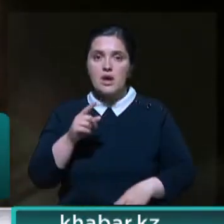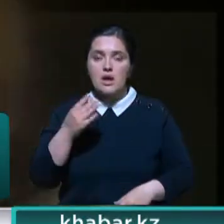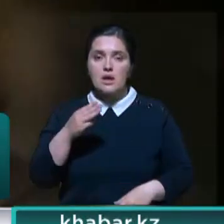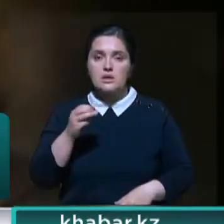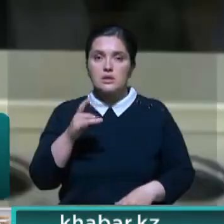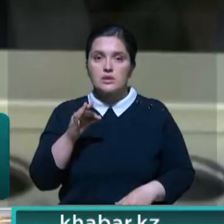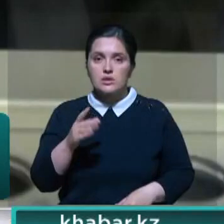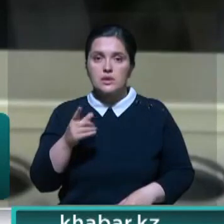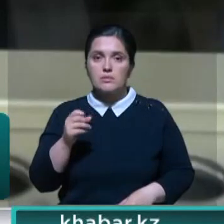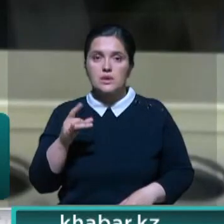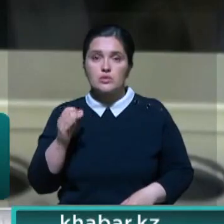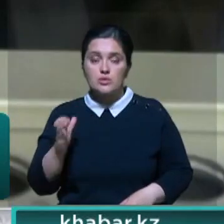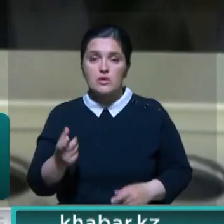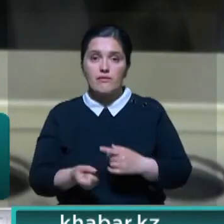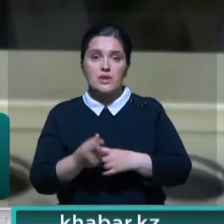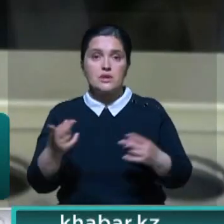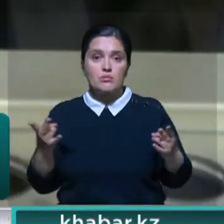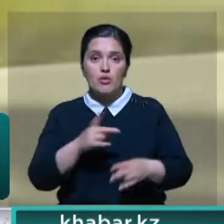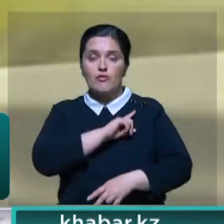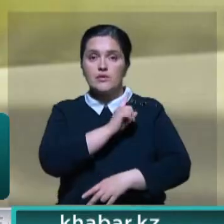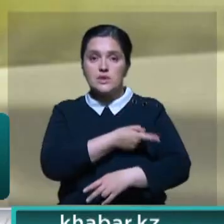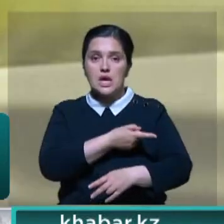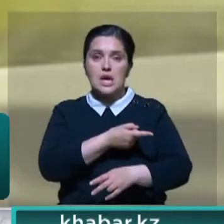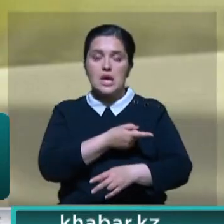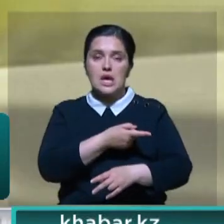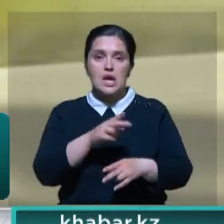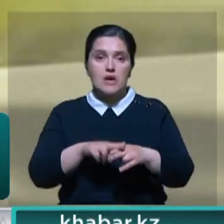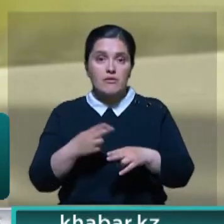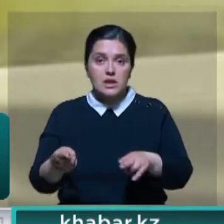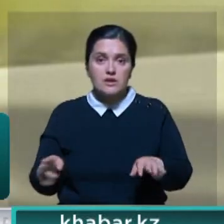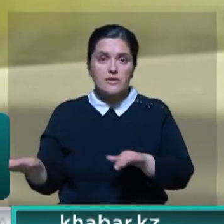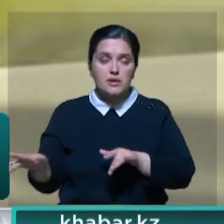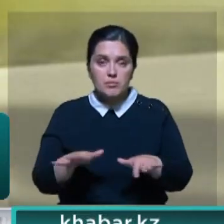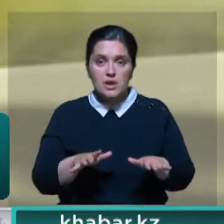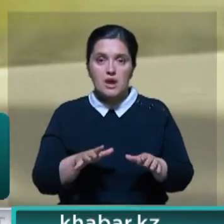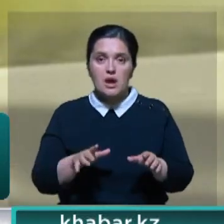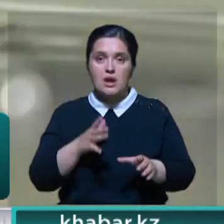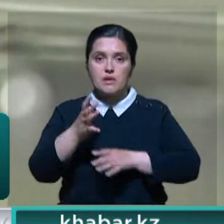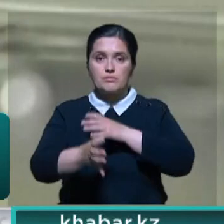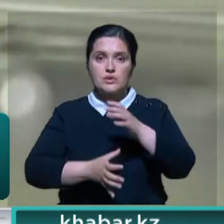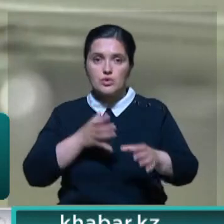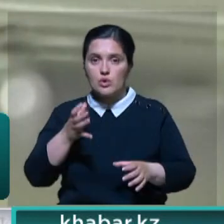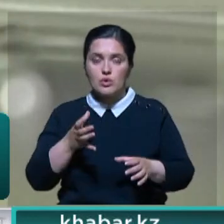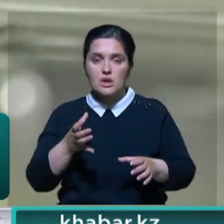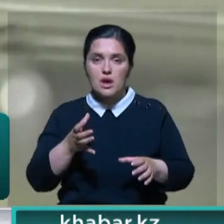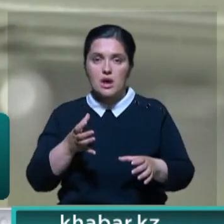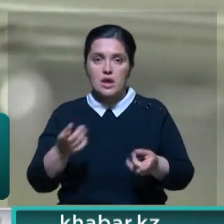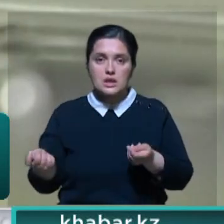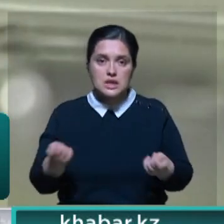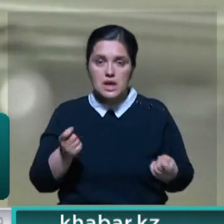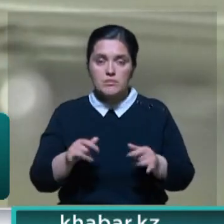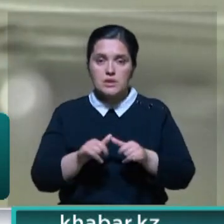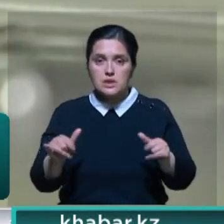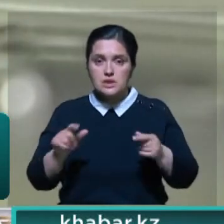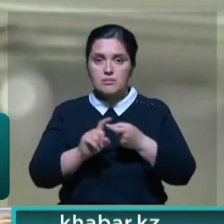По словам Тедроса Гебриесуса, возникла необходимость в усилении ответных мер, а также международной